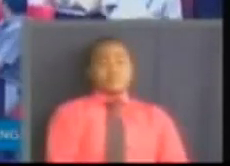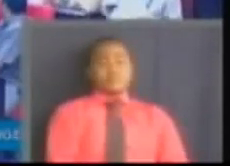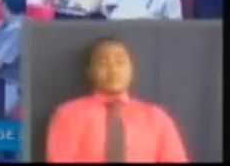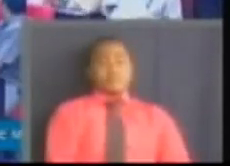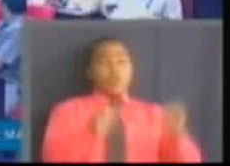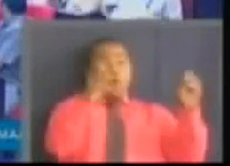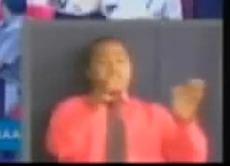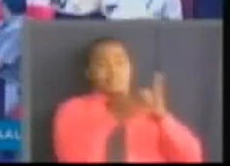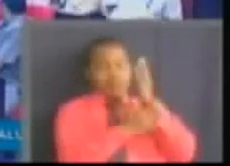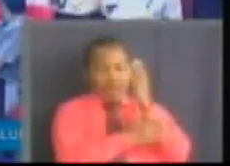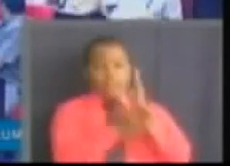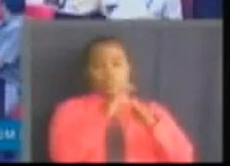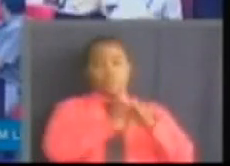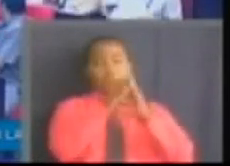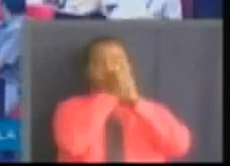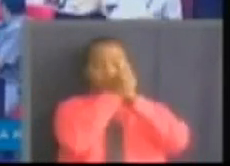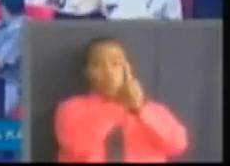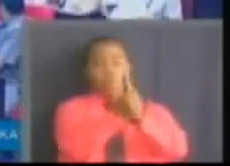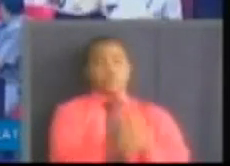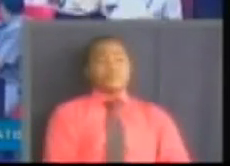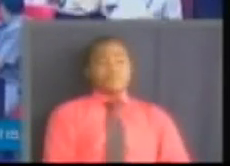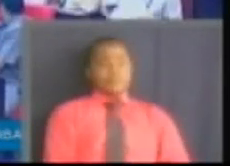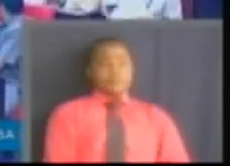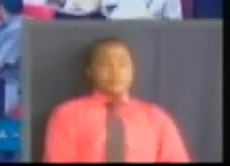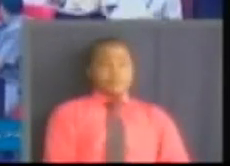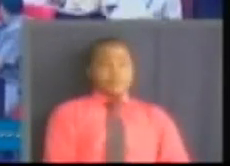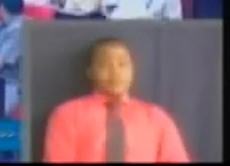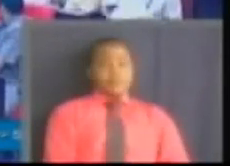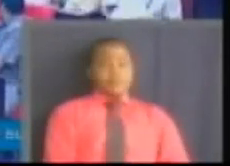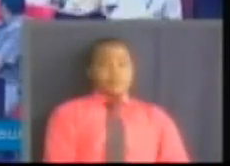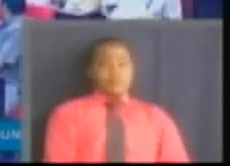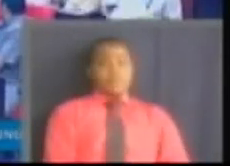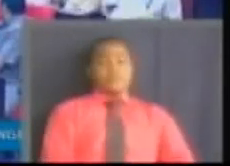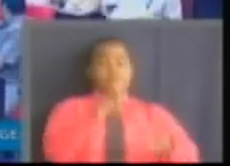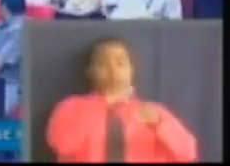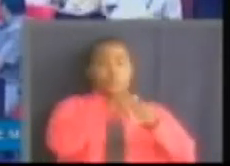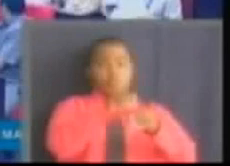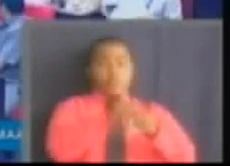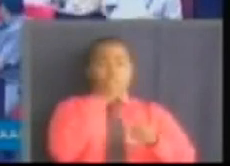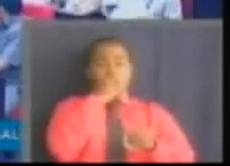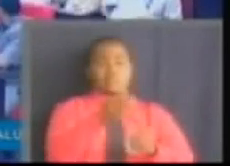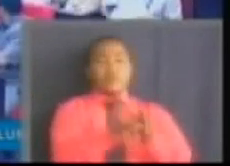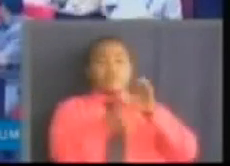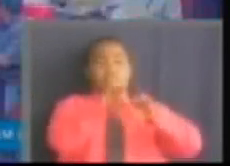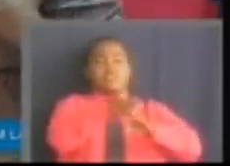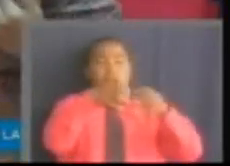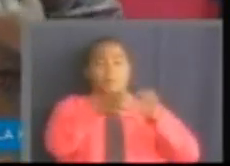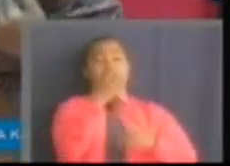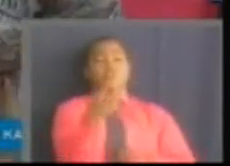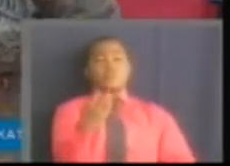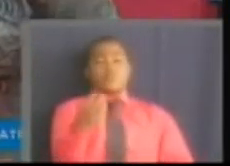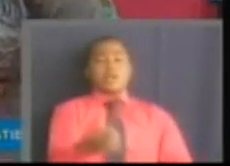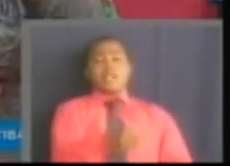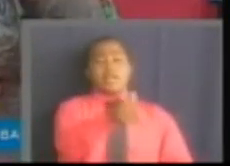Mwongozo mwenyekiti. Mjumbe alitaka kumaliza, ameeleza juu ya mwenyekiti labda wa kamati kumtukana na mjumbe. Yeye ni mjumbe wa kamati